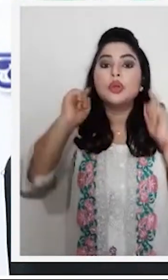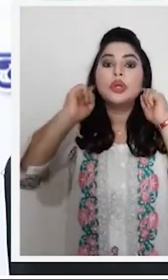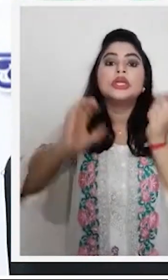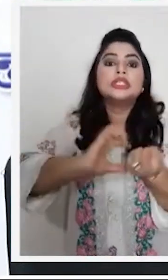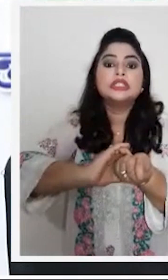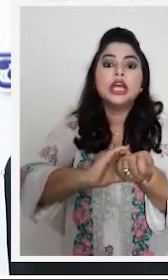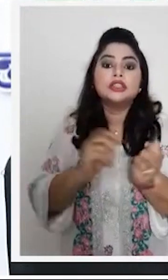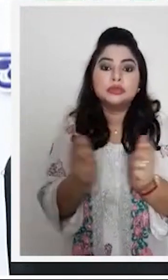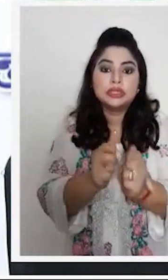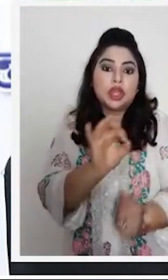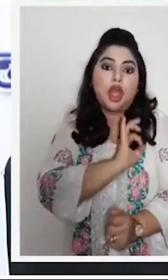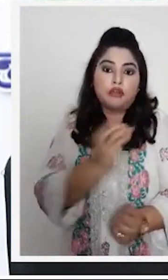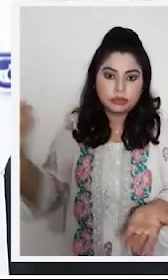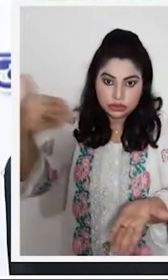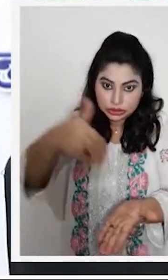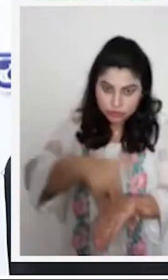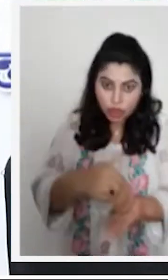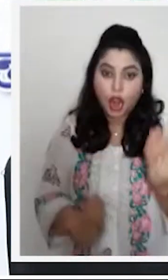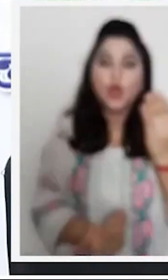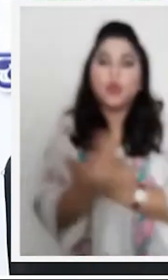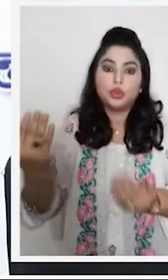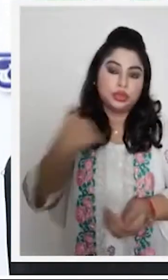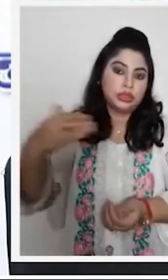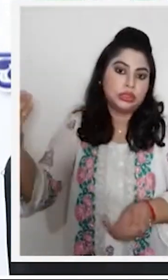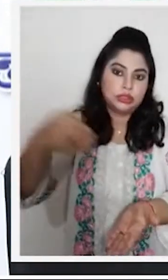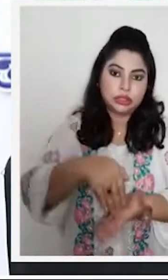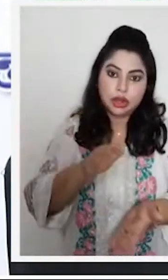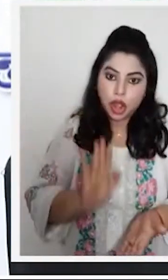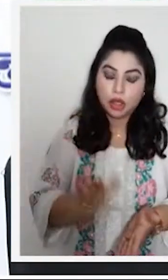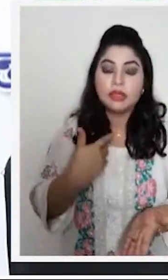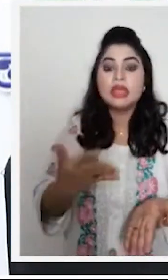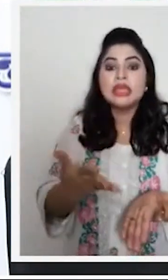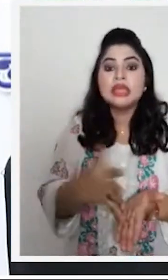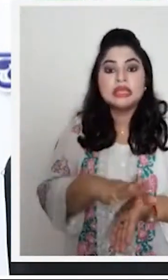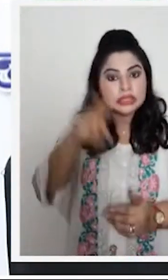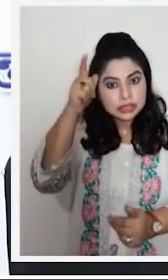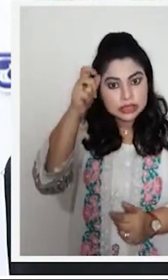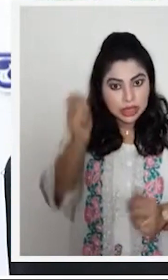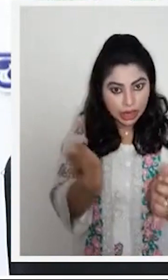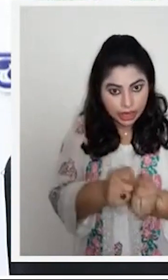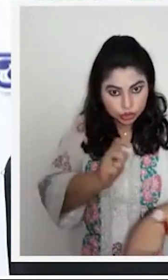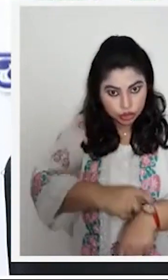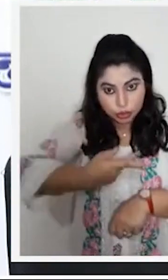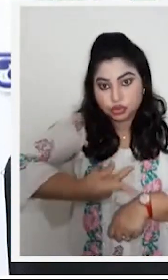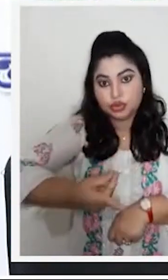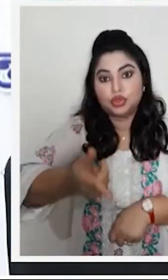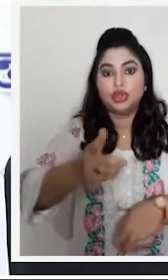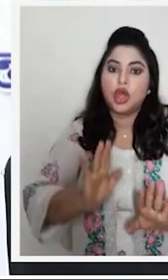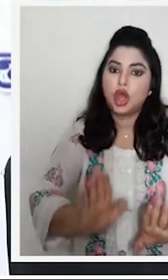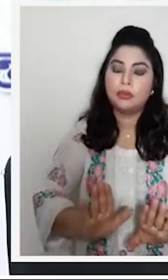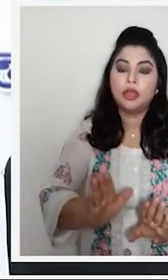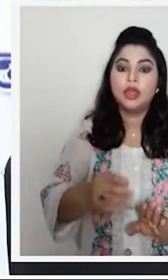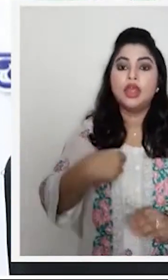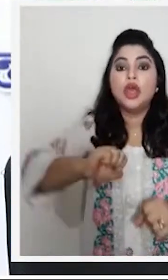নার্স নিয়োগ দিয়েছেন। মেডিকেল টেকনোলজিস ও অন্যান্য স্বাস্থ্যকর্মী নিয়োগের প্রক্রিয়া চলছে। তার নির্দেশে